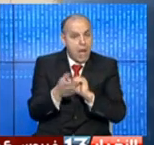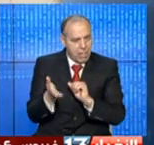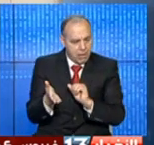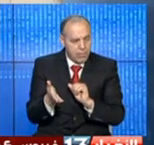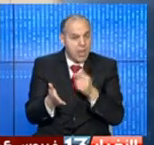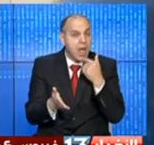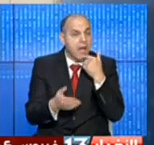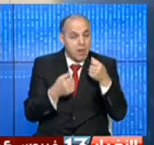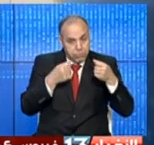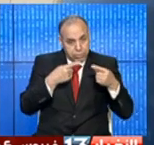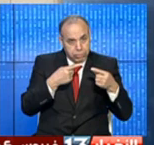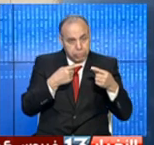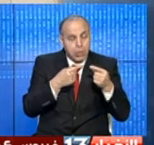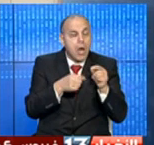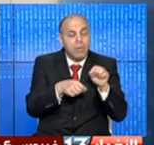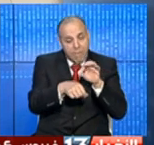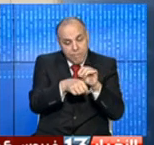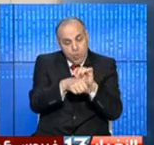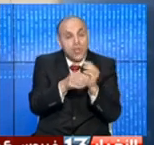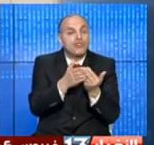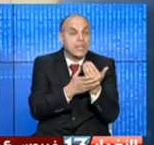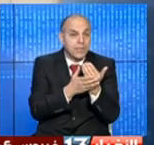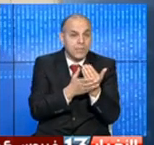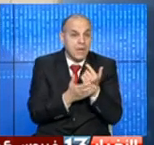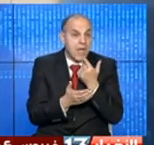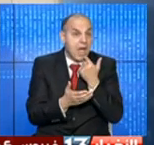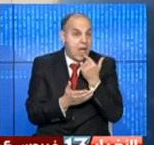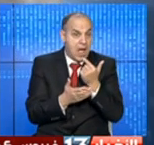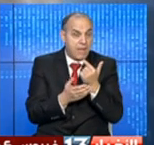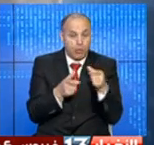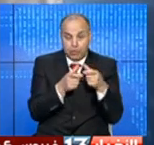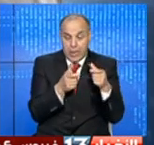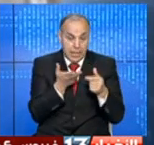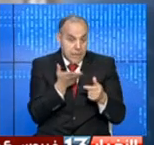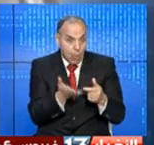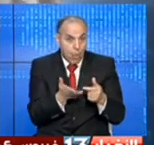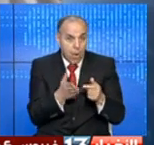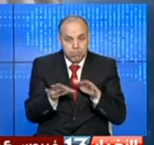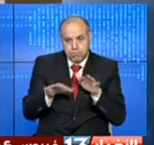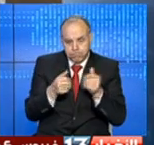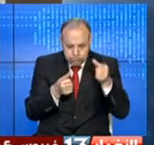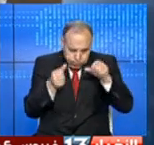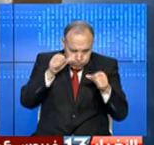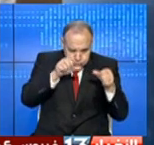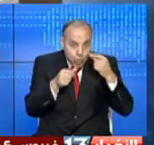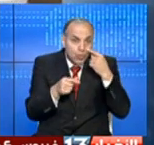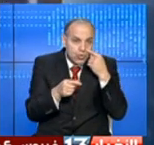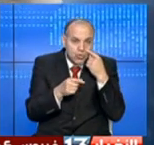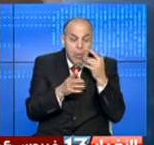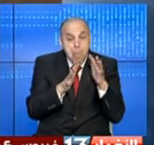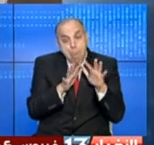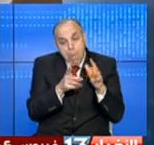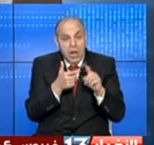كوفيد-19 في مواجهة السلالة الجديدة للفيروس. وتعكف هذه الشركات حاليا على إجراء اختبارات لتأكيد